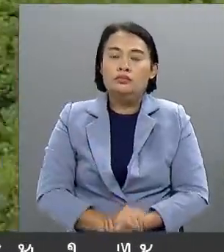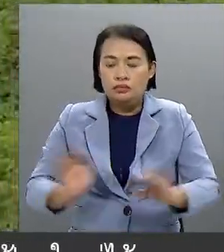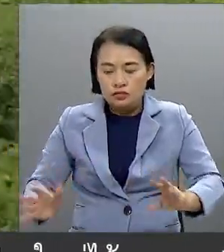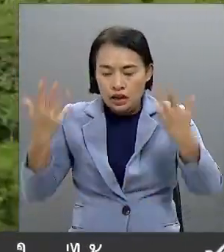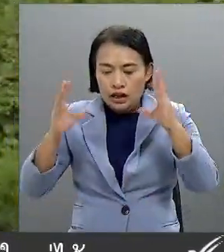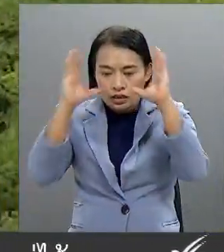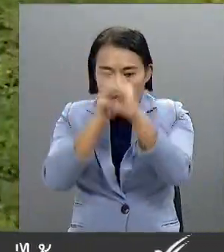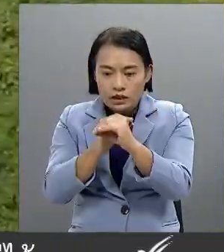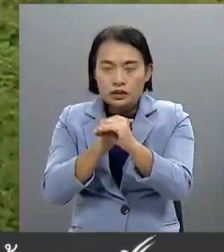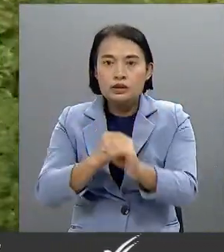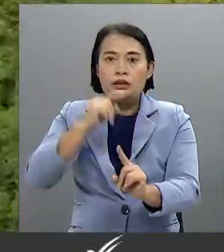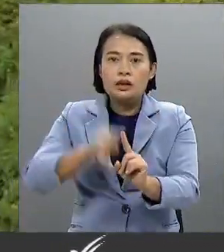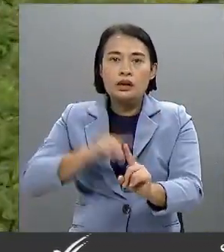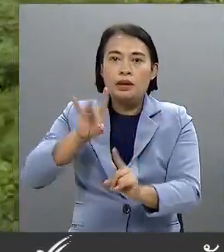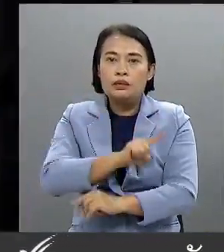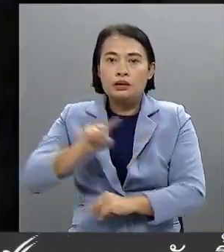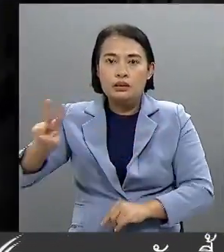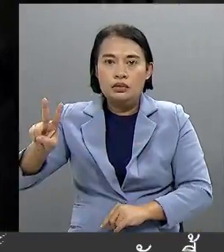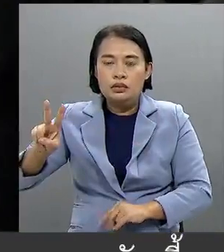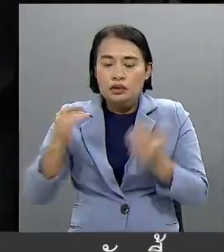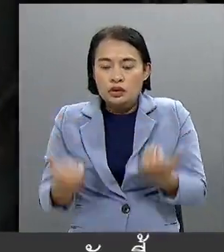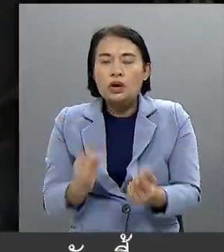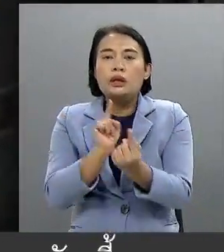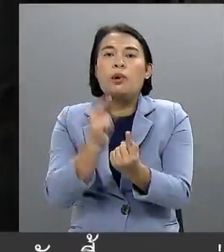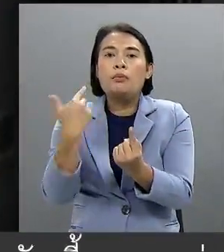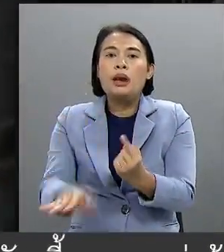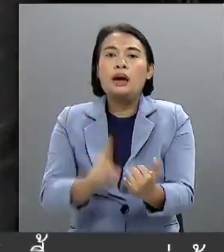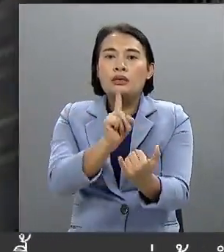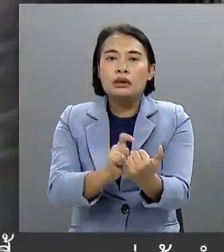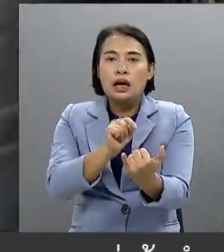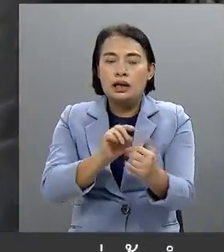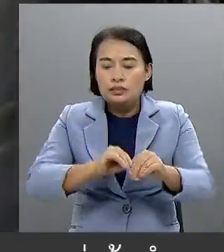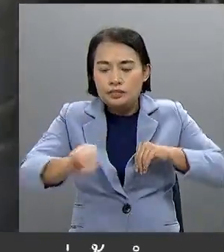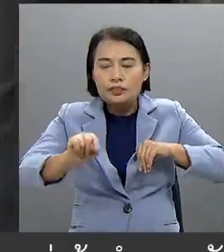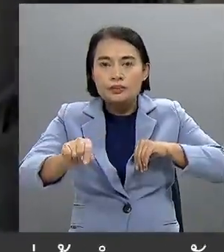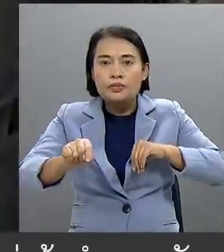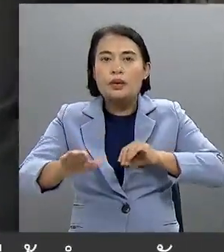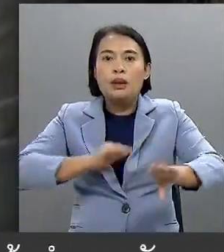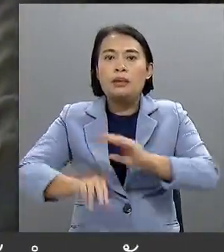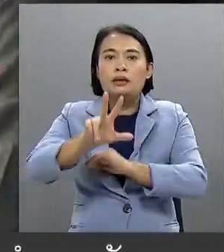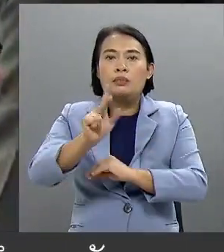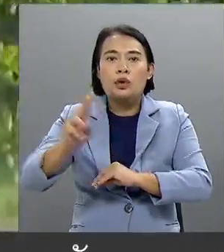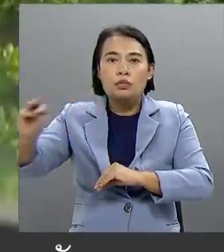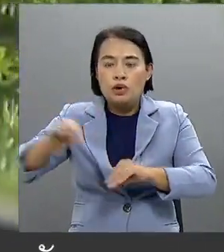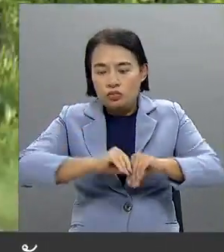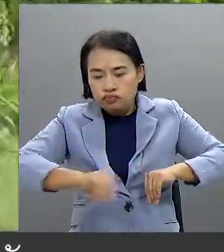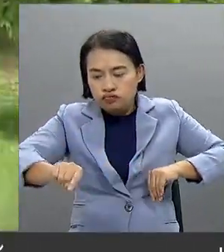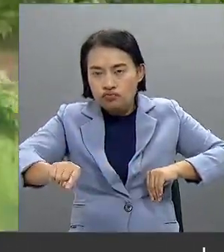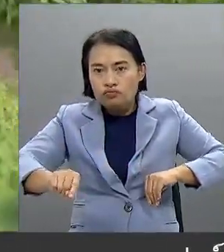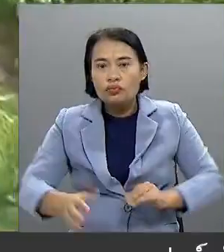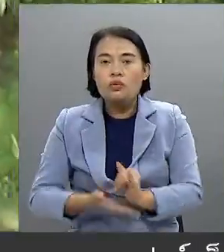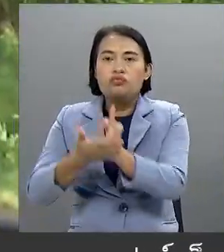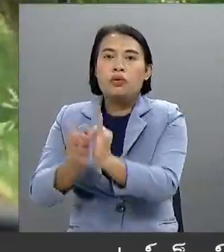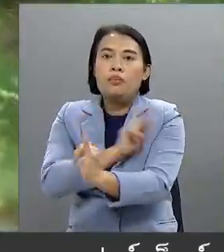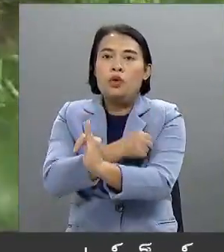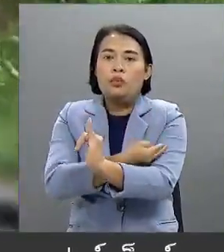2สิงหาคมล่าสุดพบศพแล้วค่ะอยู่ห่างจากจุดเกิดเหตุประมาณ3กิโลเมตรจึงนำร่างไปที่โรงพยาบาลสมเด็จพ